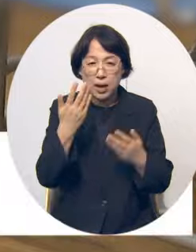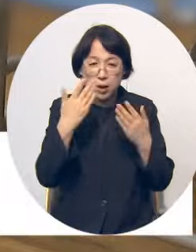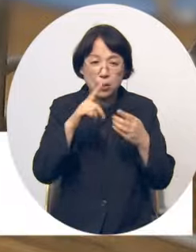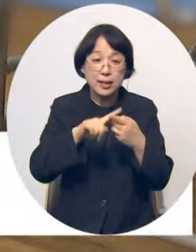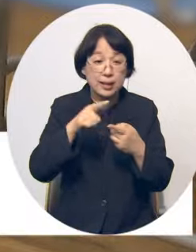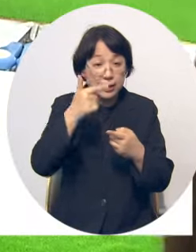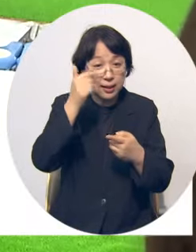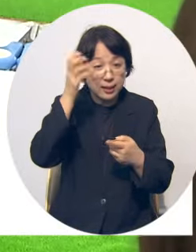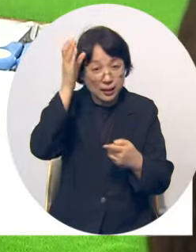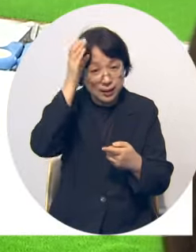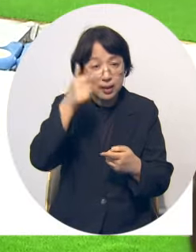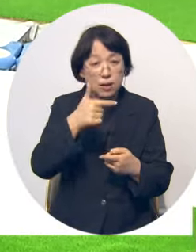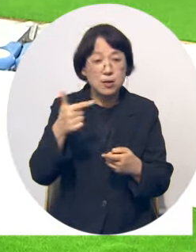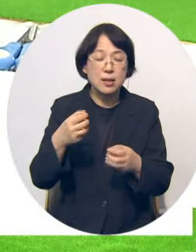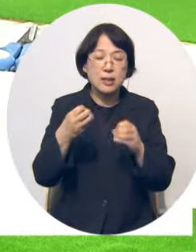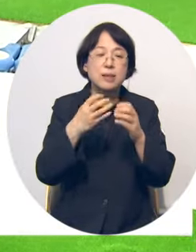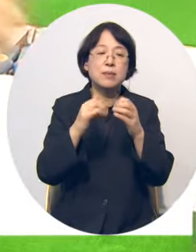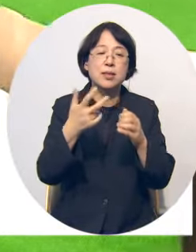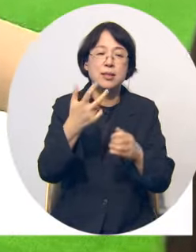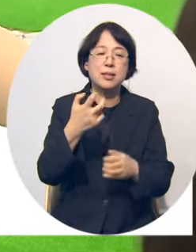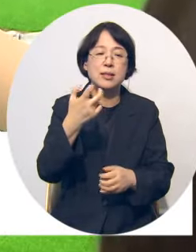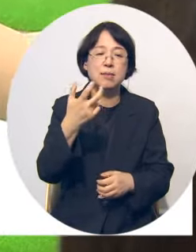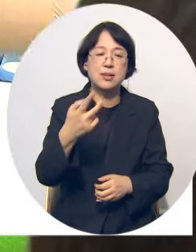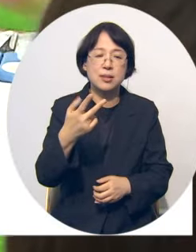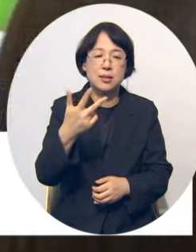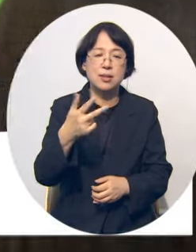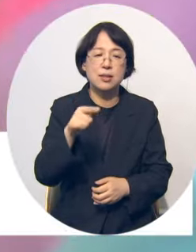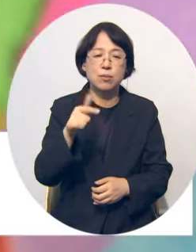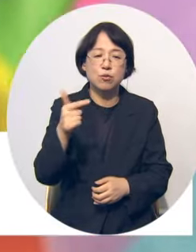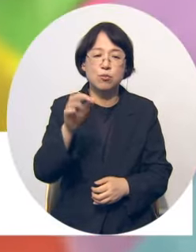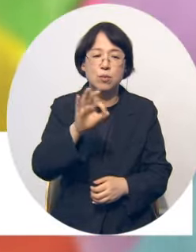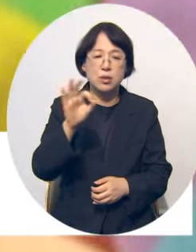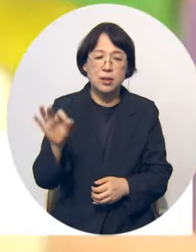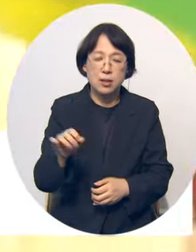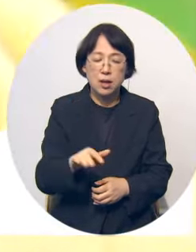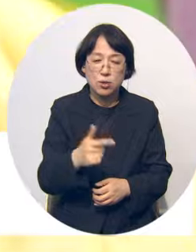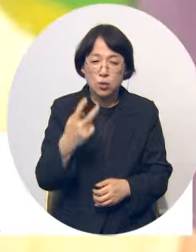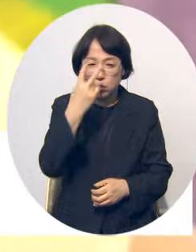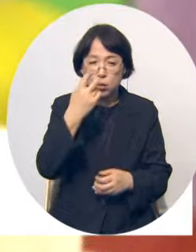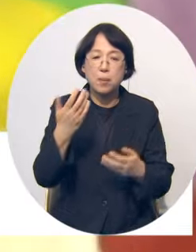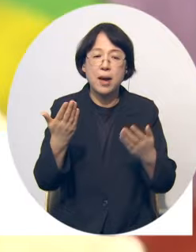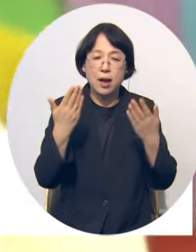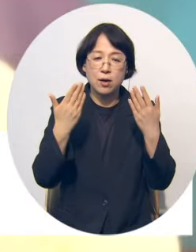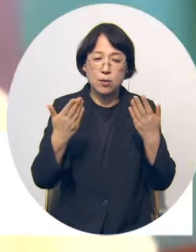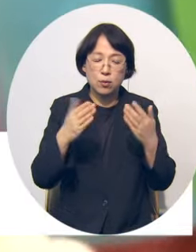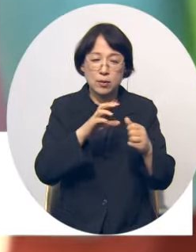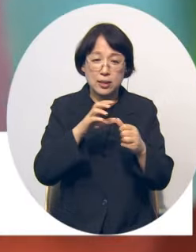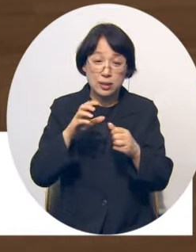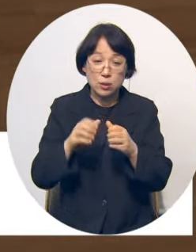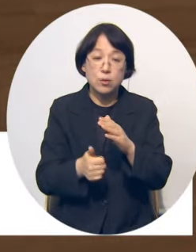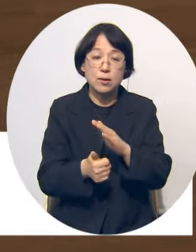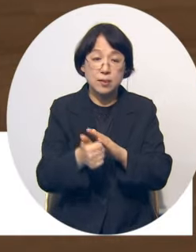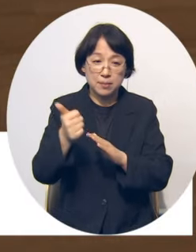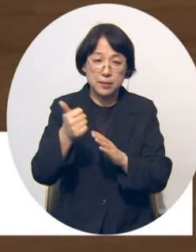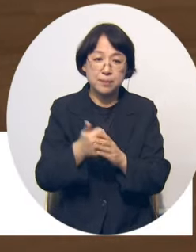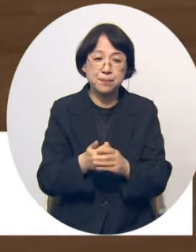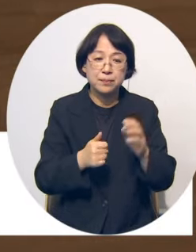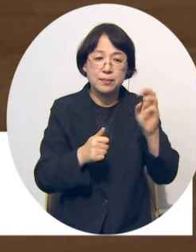컸습니다. 응답자의 77.6%가 늘봄학교 이용을 희망했고, 특히